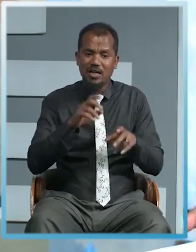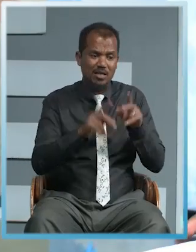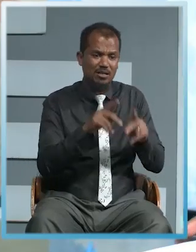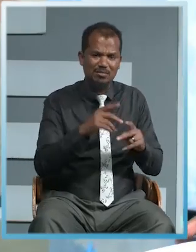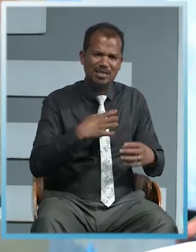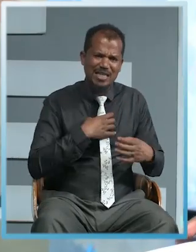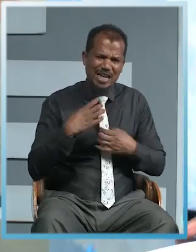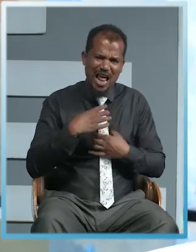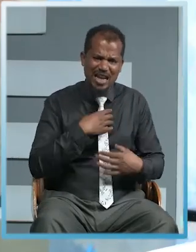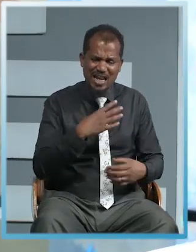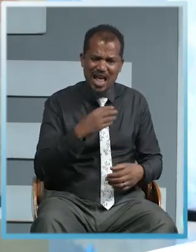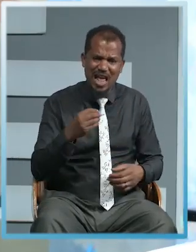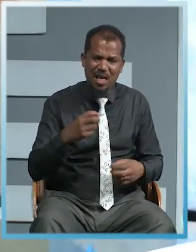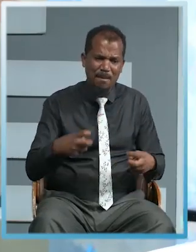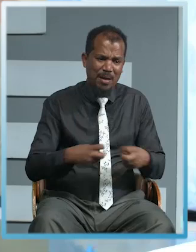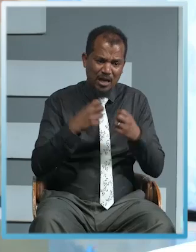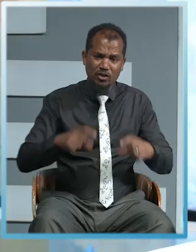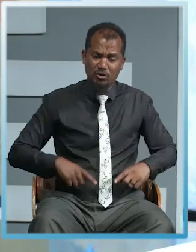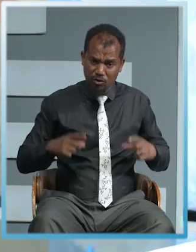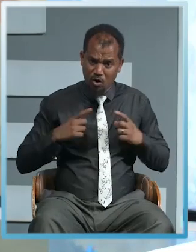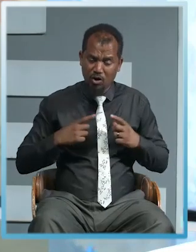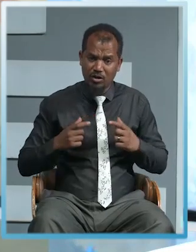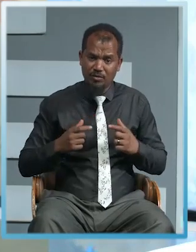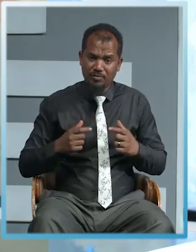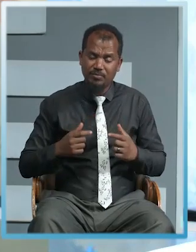መሀል ቅራኔና መጋጨት ቢኖር ኖሮ